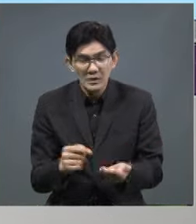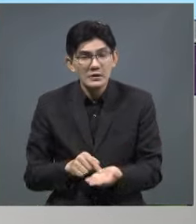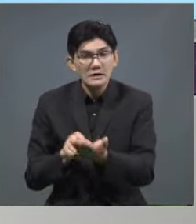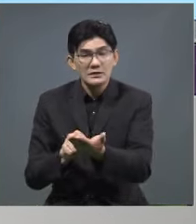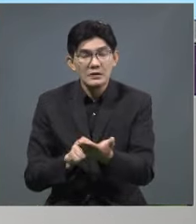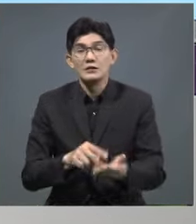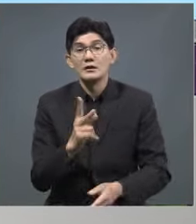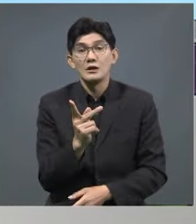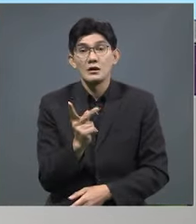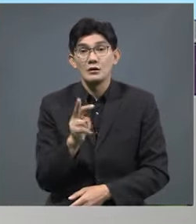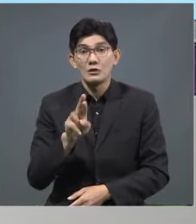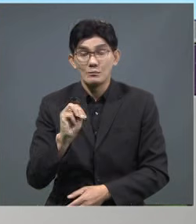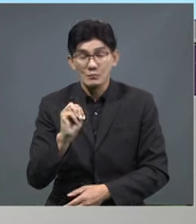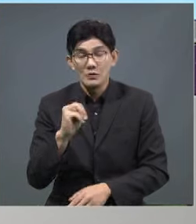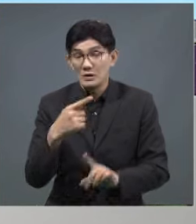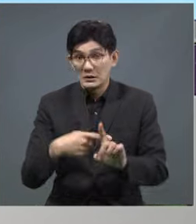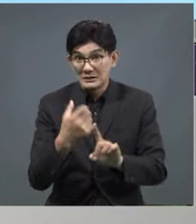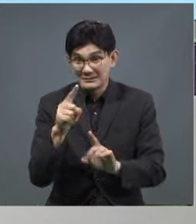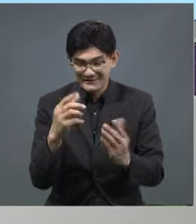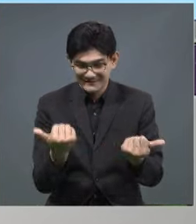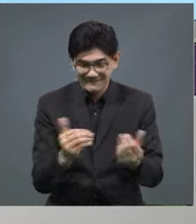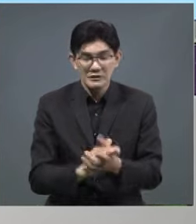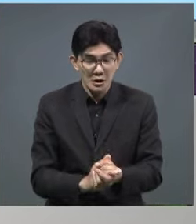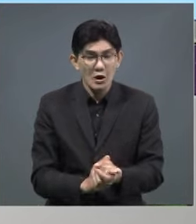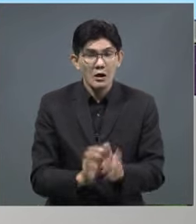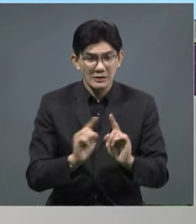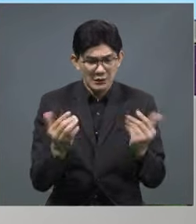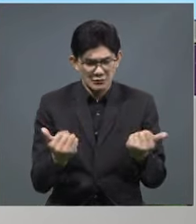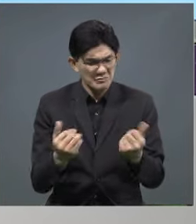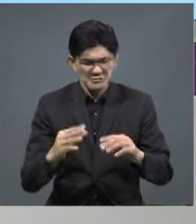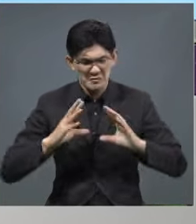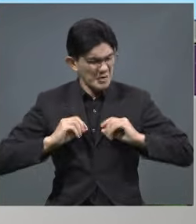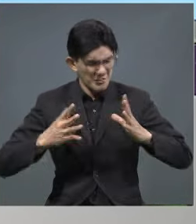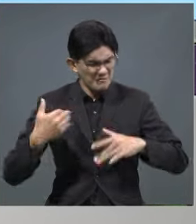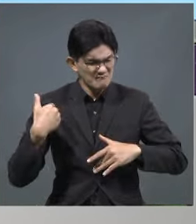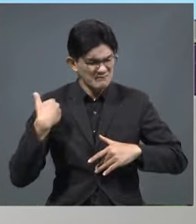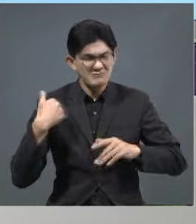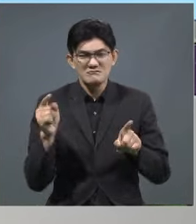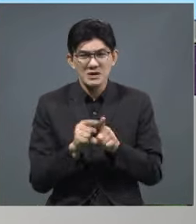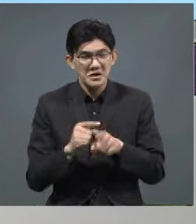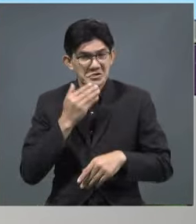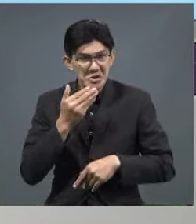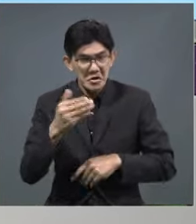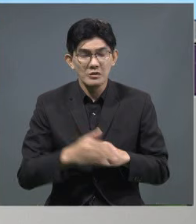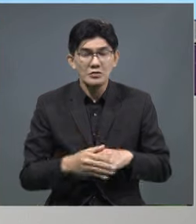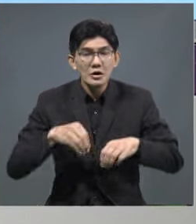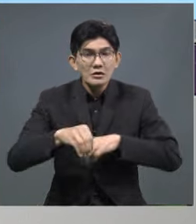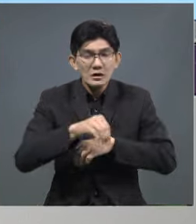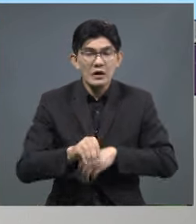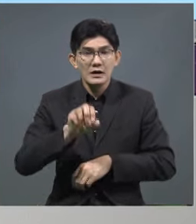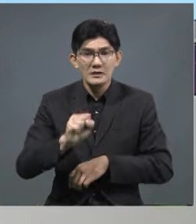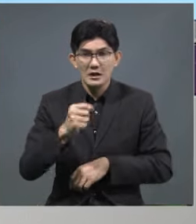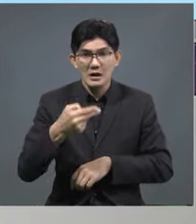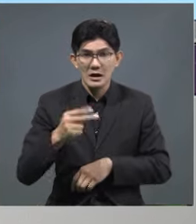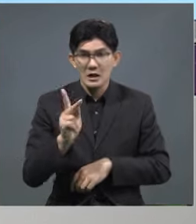งเดือนพฤศจิกายนนี้เลยนะครับแต่ก็ตอนนี้ยังคงมีเสียงคัดค้านออกมาอย่างต่อเนื่องโดยเฉพาะจากเครือข่ายของสหกรณ์นะ